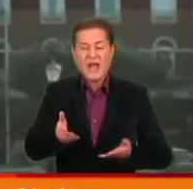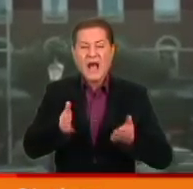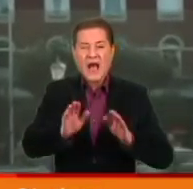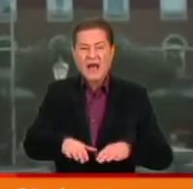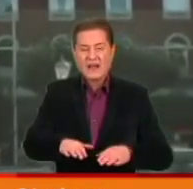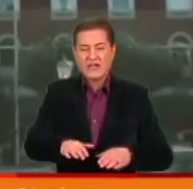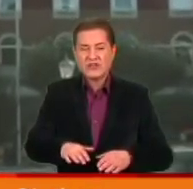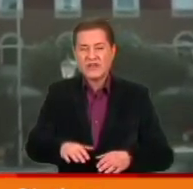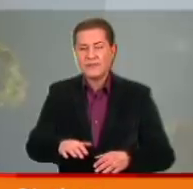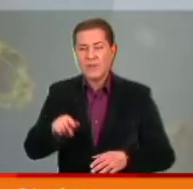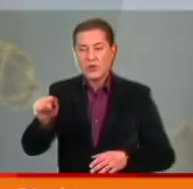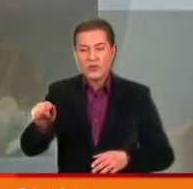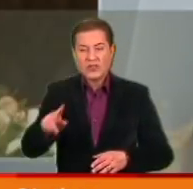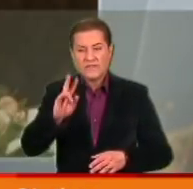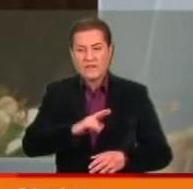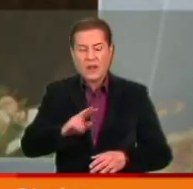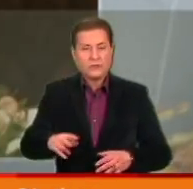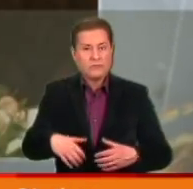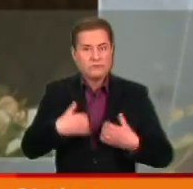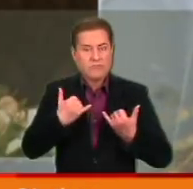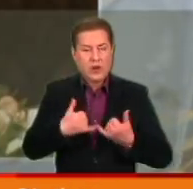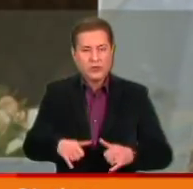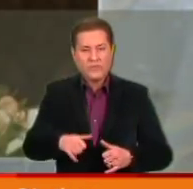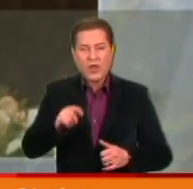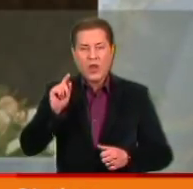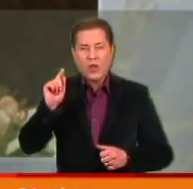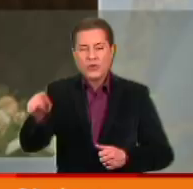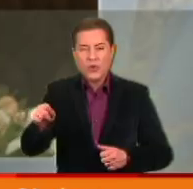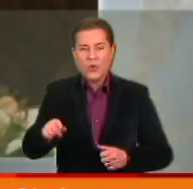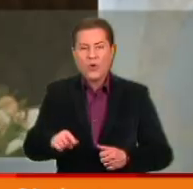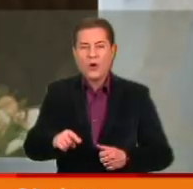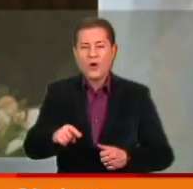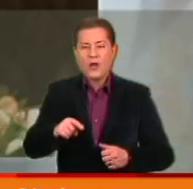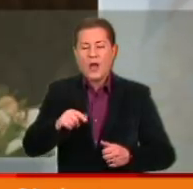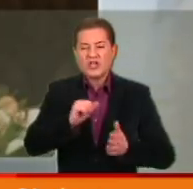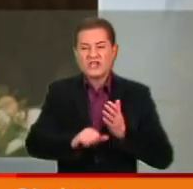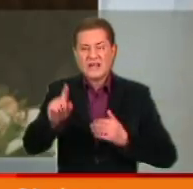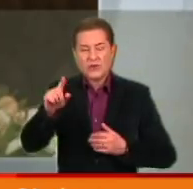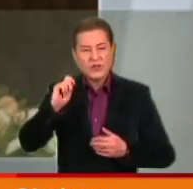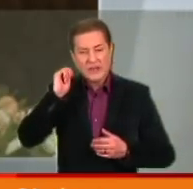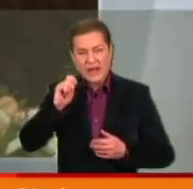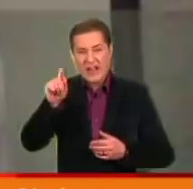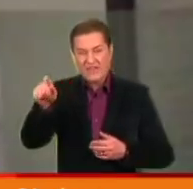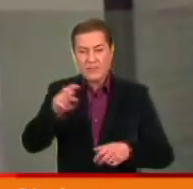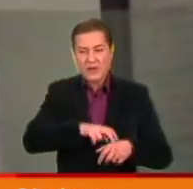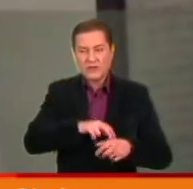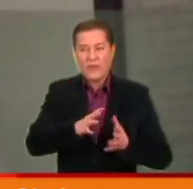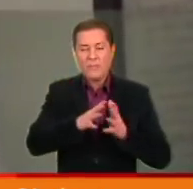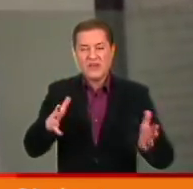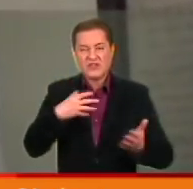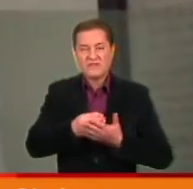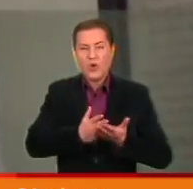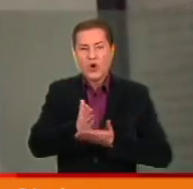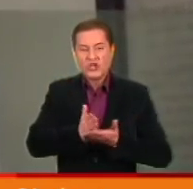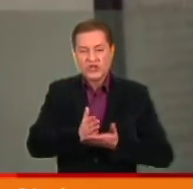тутешнього диякона приголомшив городян. Іво Попе нині 61 рік. Медбратом він працював більшість свого життя,